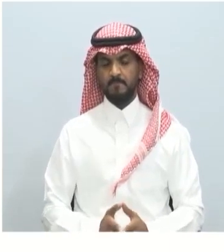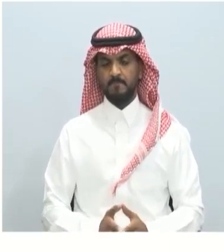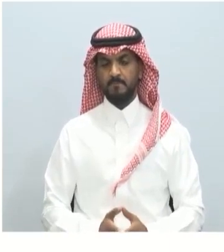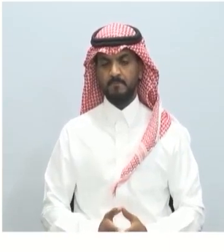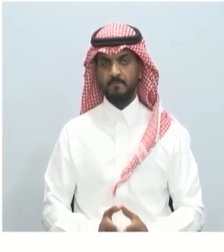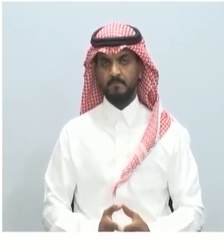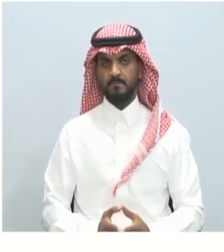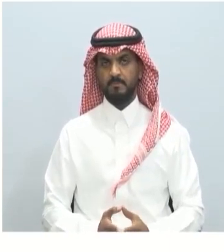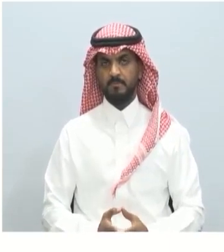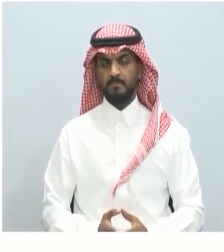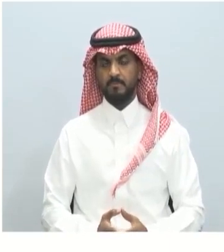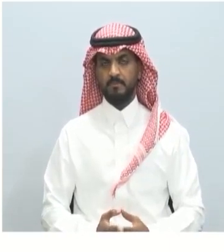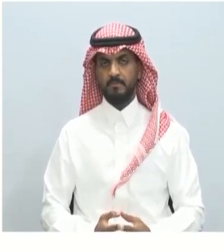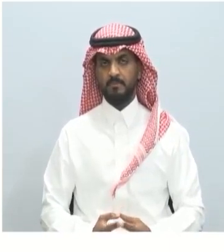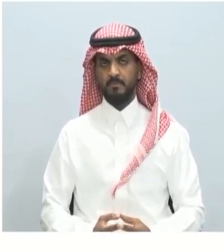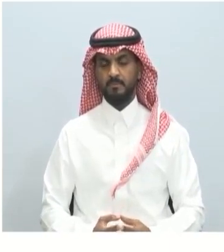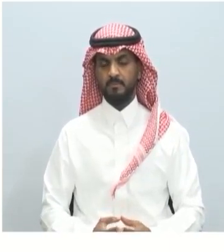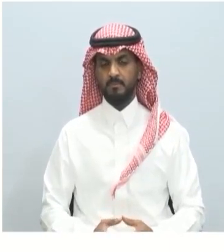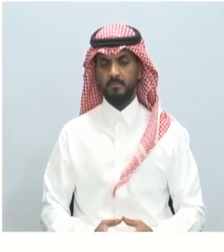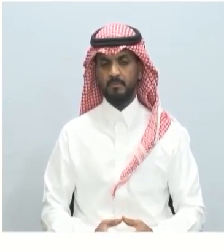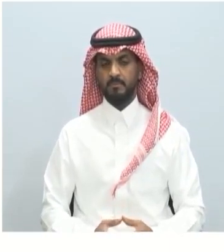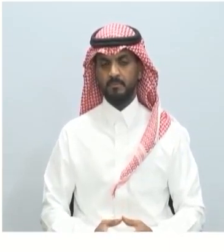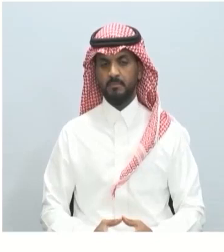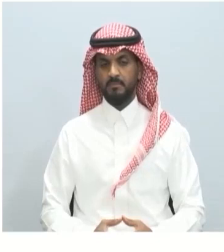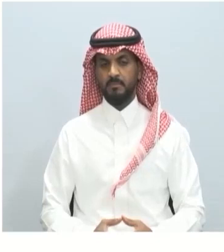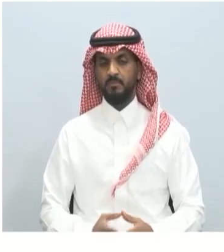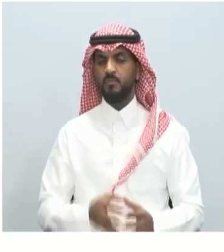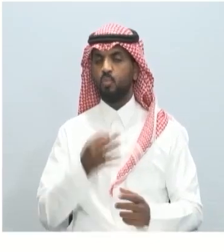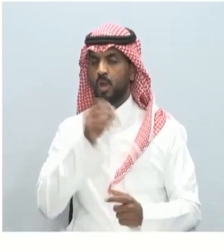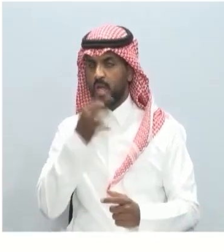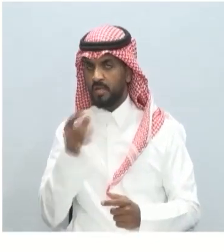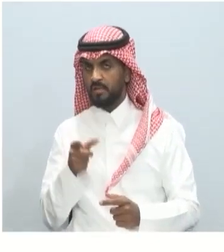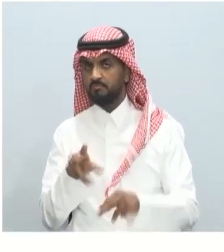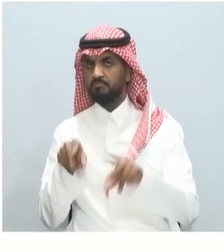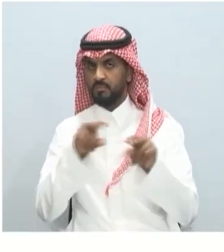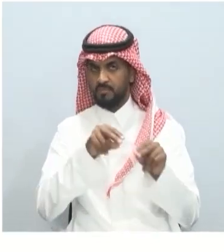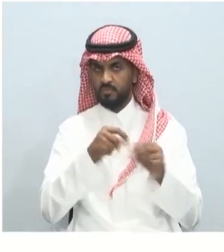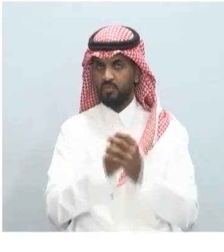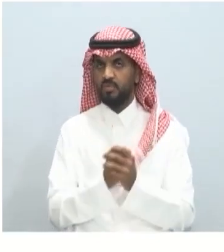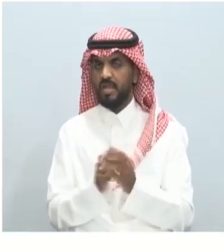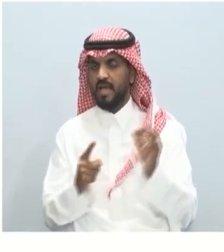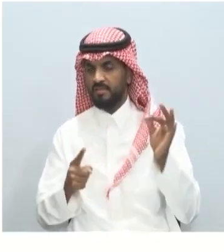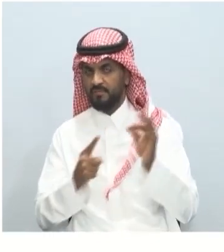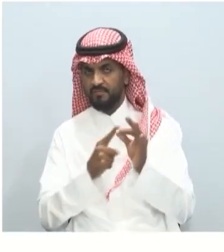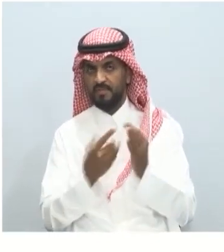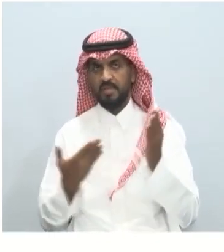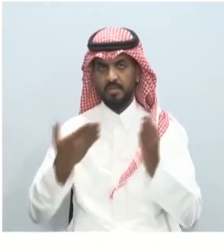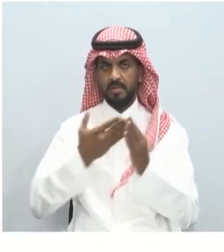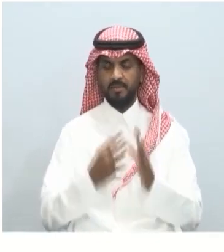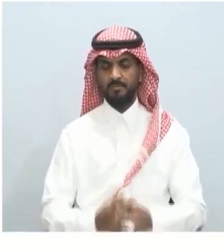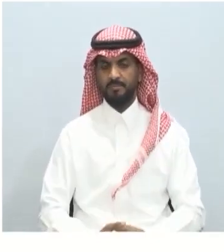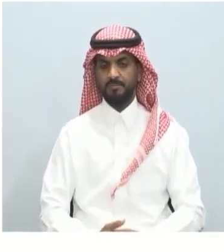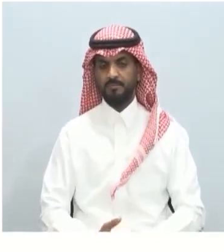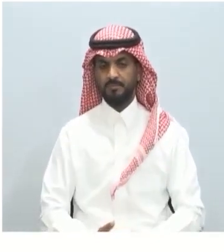السلحفات والارنب الهدف الوصول الى النهايه والقارئين هنا القارئان طبعا هدفهما ان يصلا الى